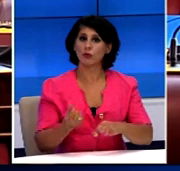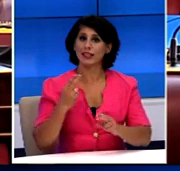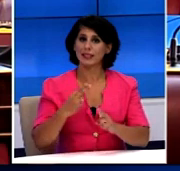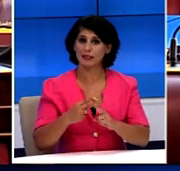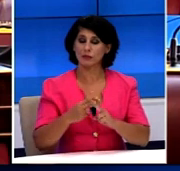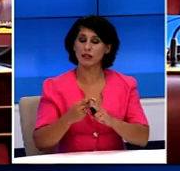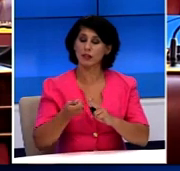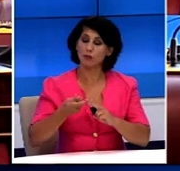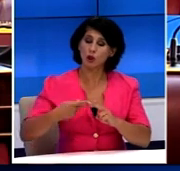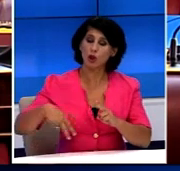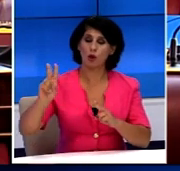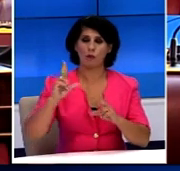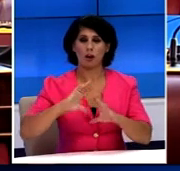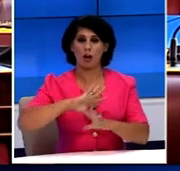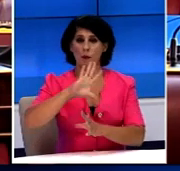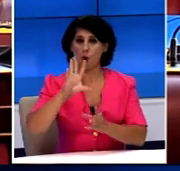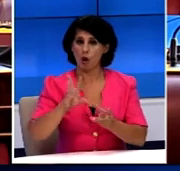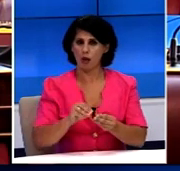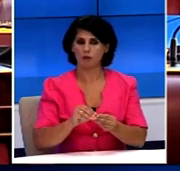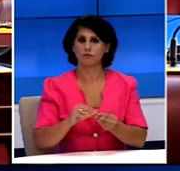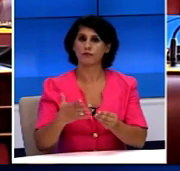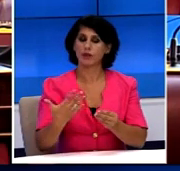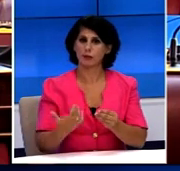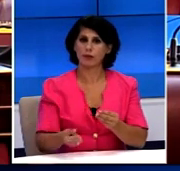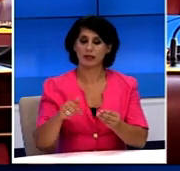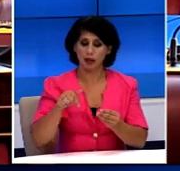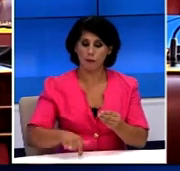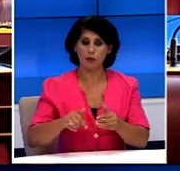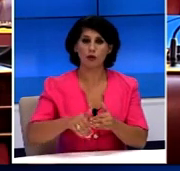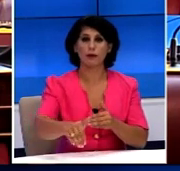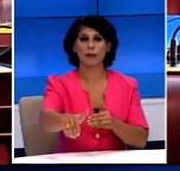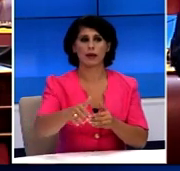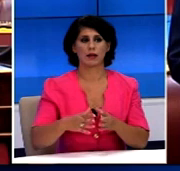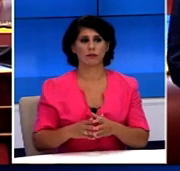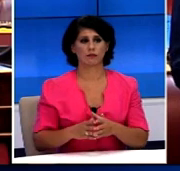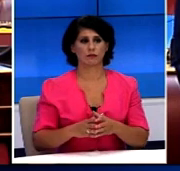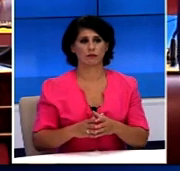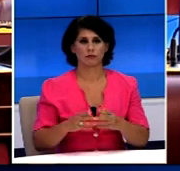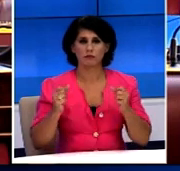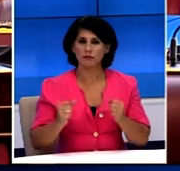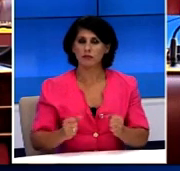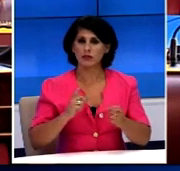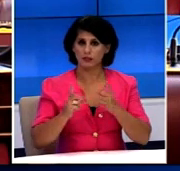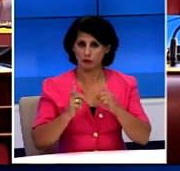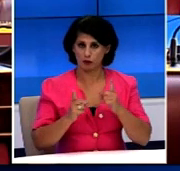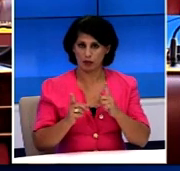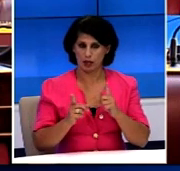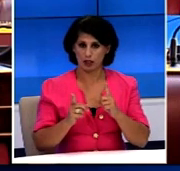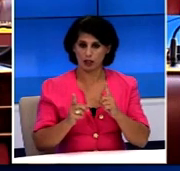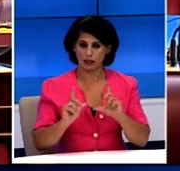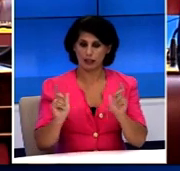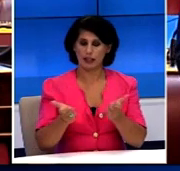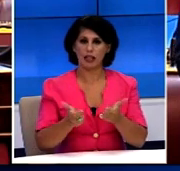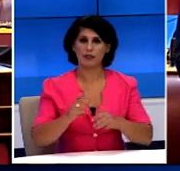σημασία πάνω απ' όλα είναι να υπάρξει από τούδε και στο εξής μια στοιχειώδη συμφωνία για την